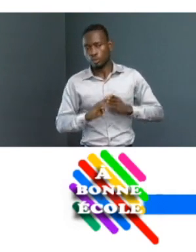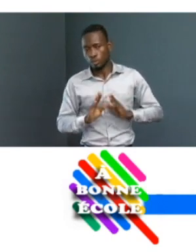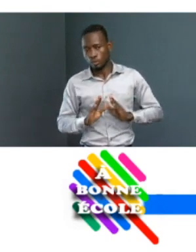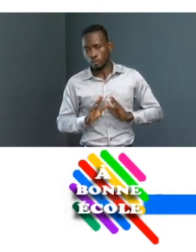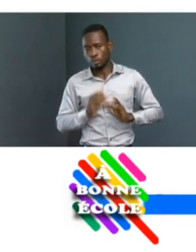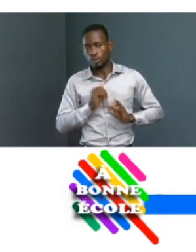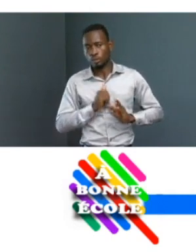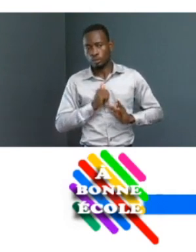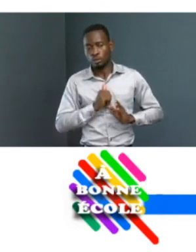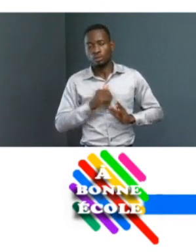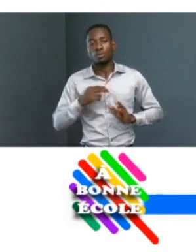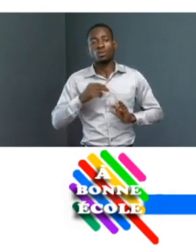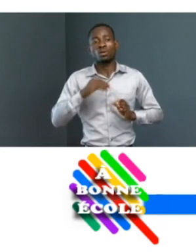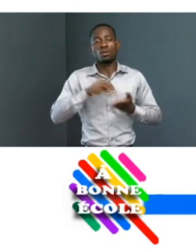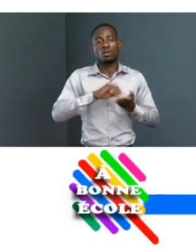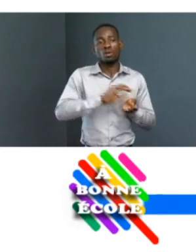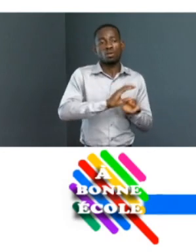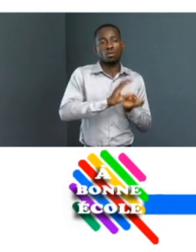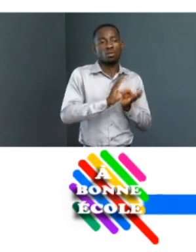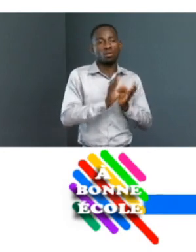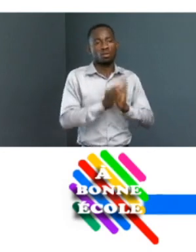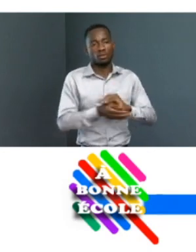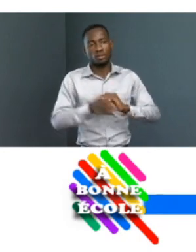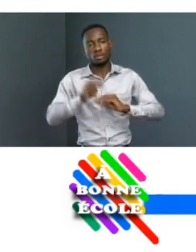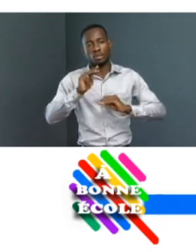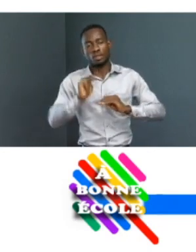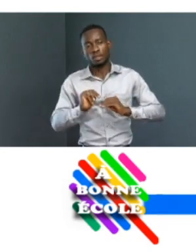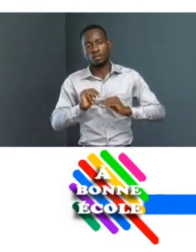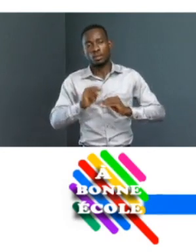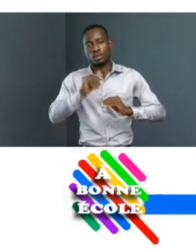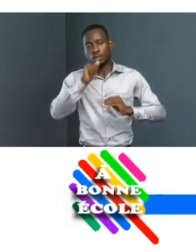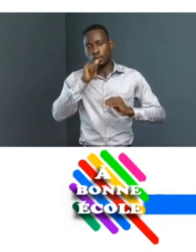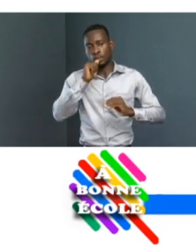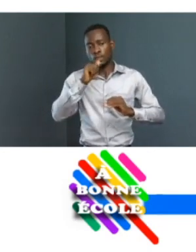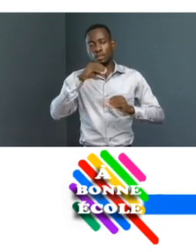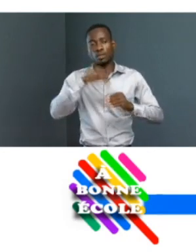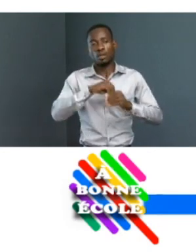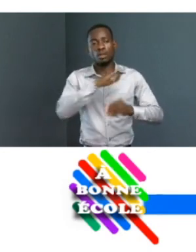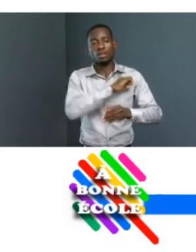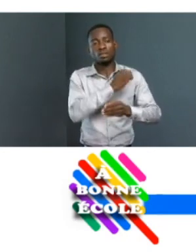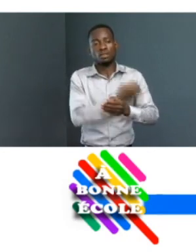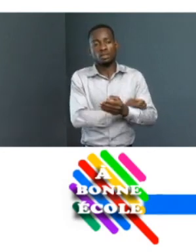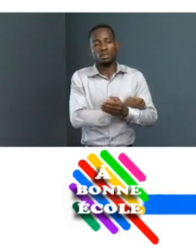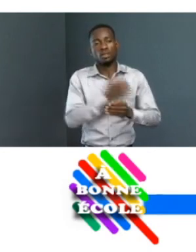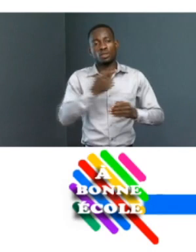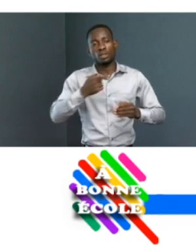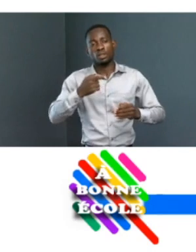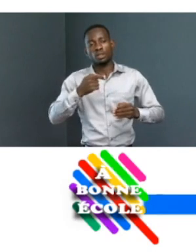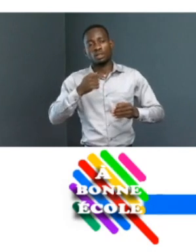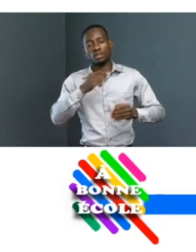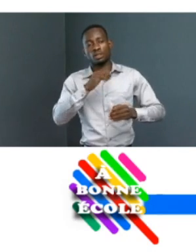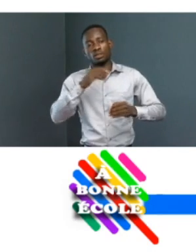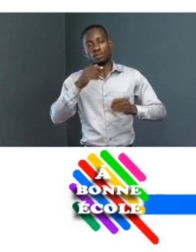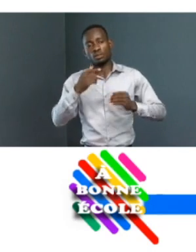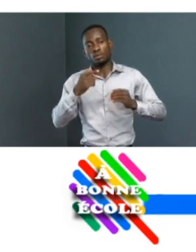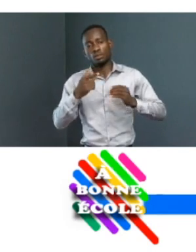vais dire, on convertit les masses des aliments en énergie. 1 gramme de glucides, par exemple, donne 17 kJ.